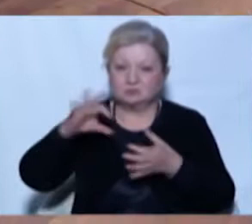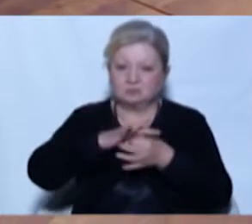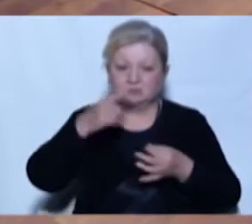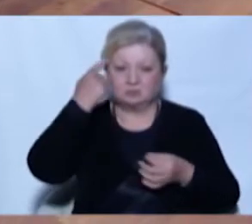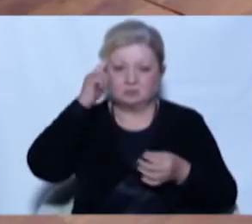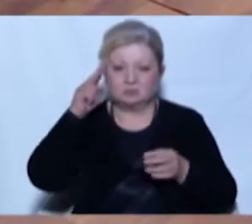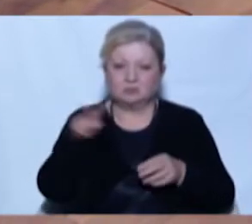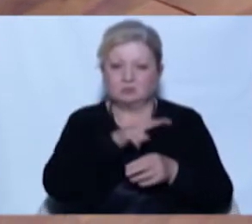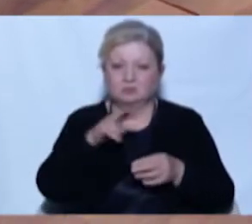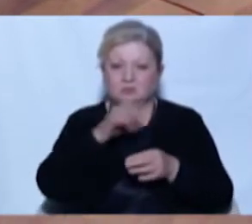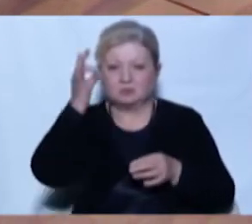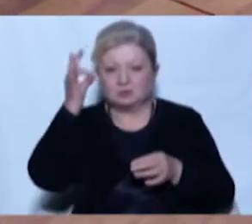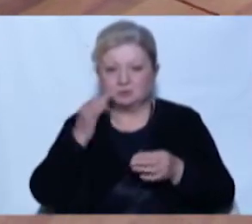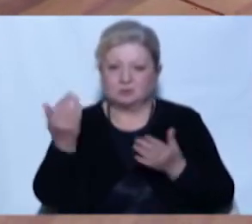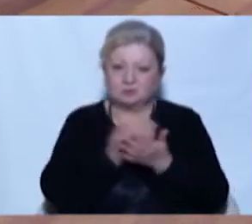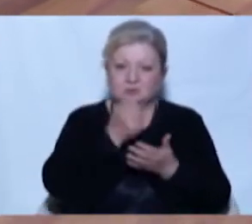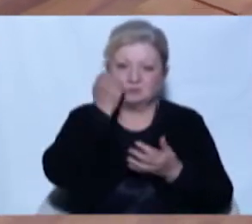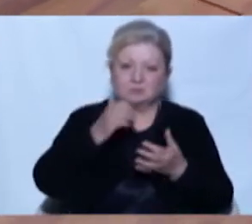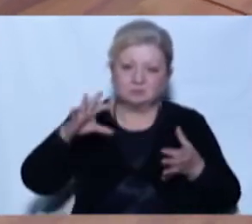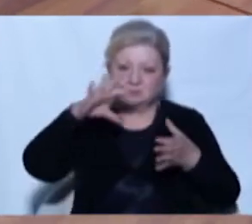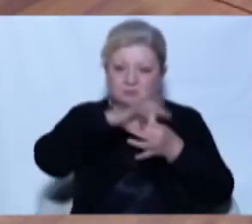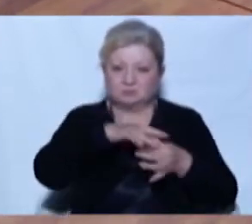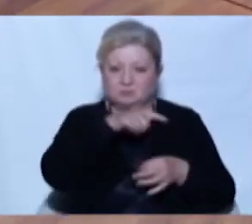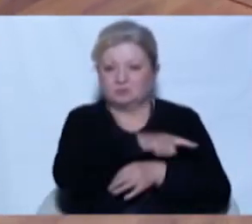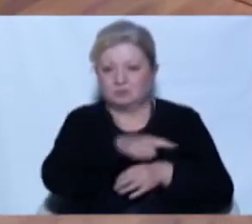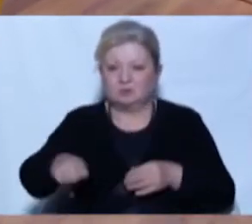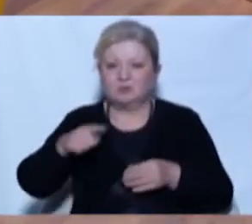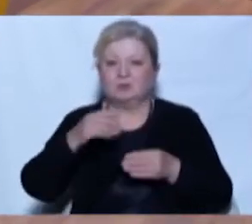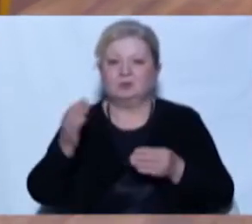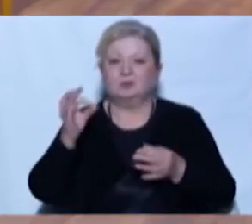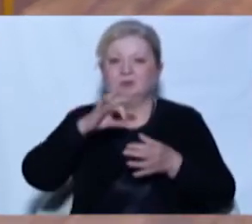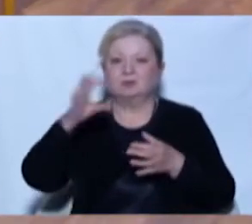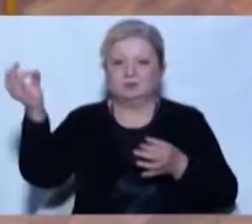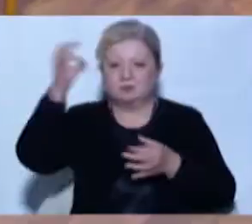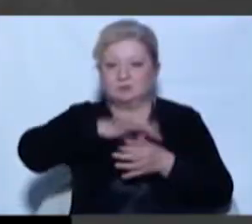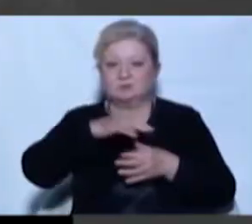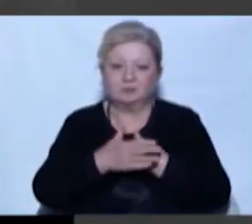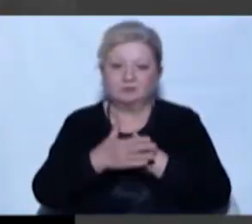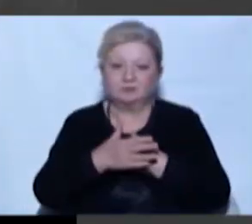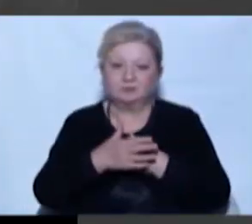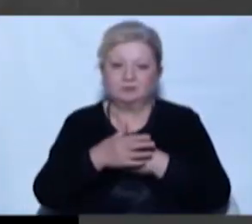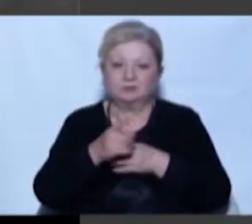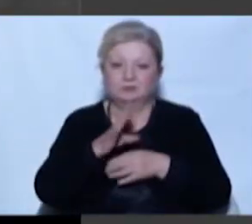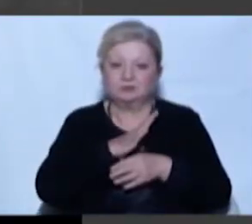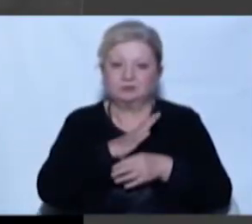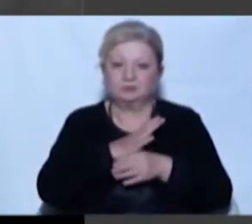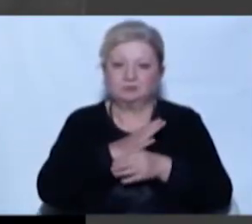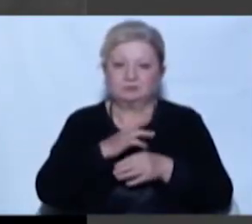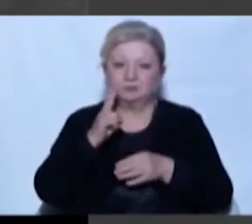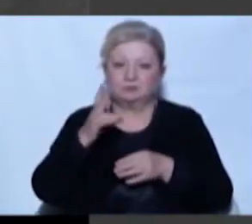გაერთიანებაზე. Მით უმეტეს, რომ ამ პერიოდში დასავლეთ გერმანიის ლიდერი ჰელმუტ კოლი